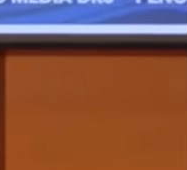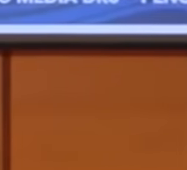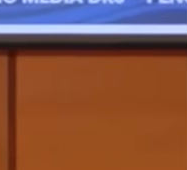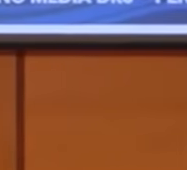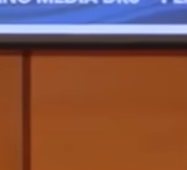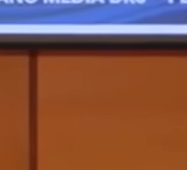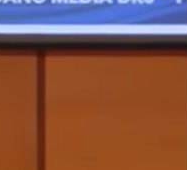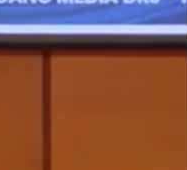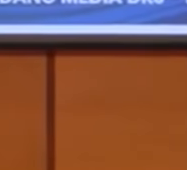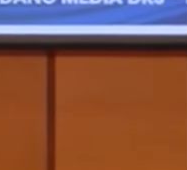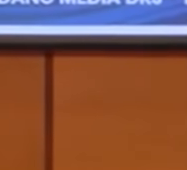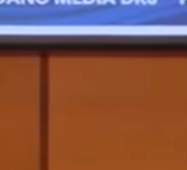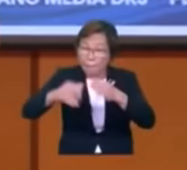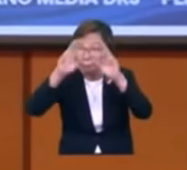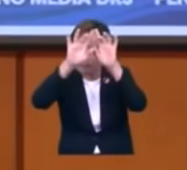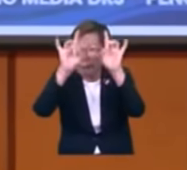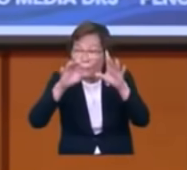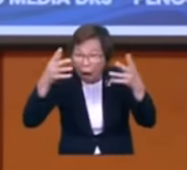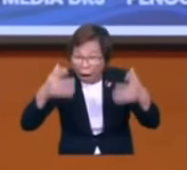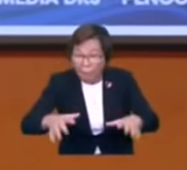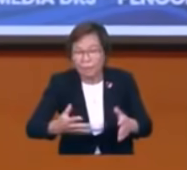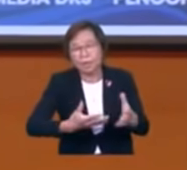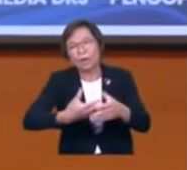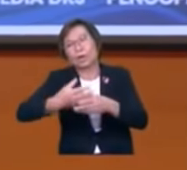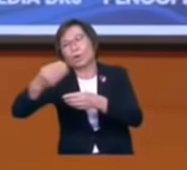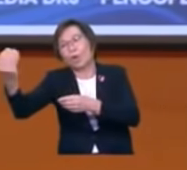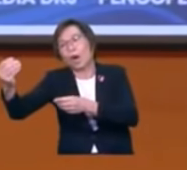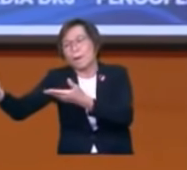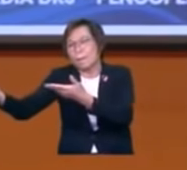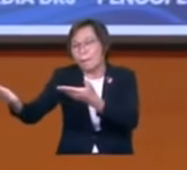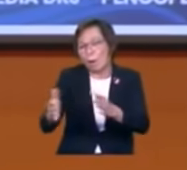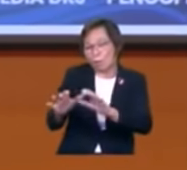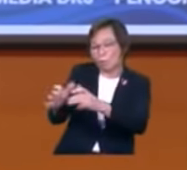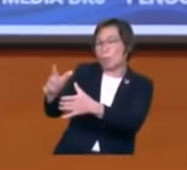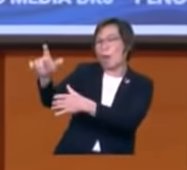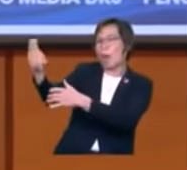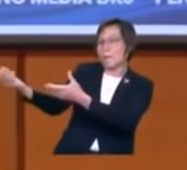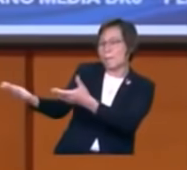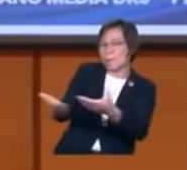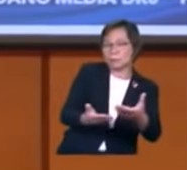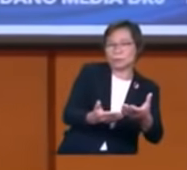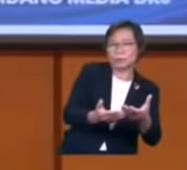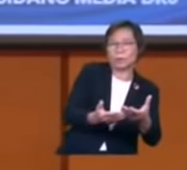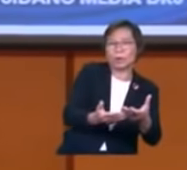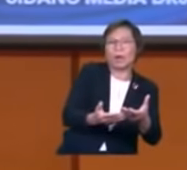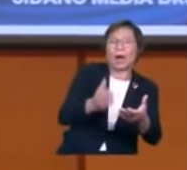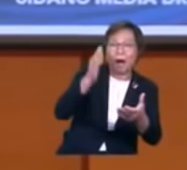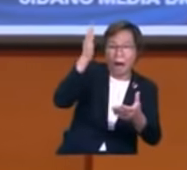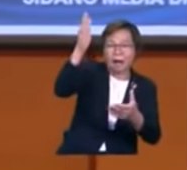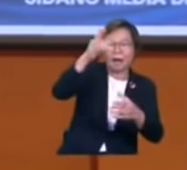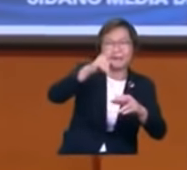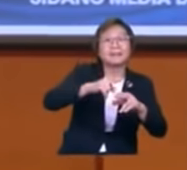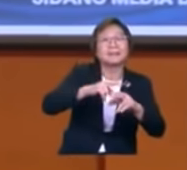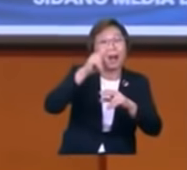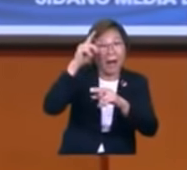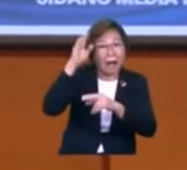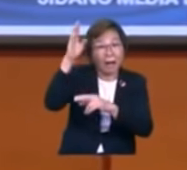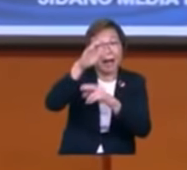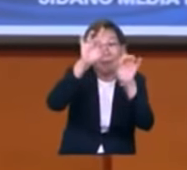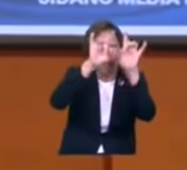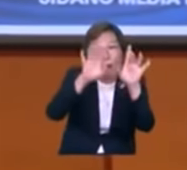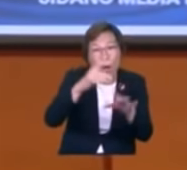selesai peperiksaan kebawa mereka keloa kita angkat bahwa masuk kelompok yang lain atau pohon yang lainnya bahkan menduduki peperiksaan